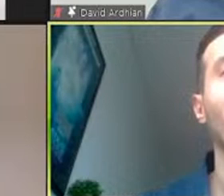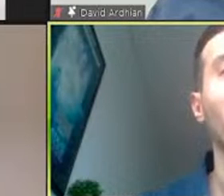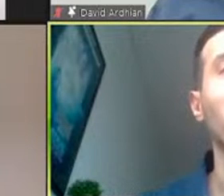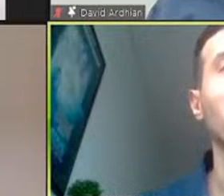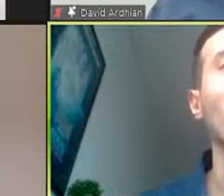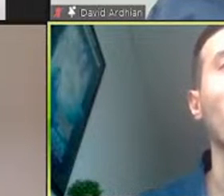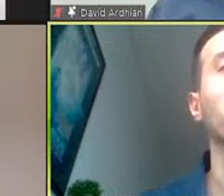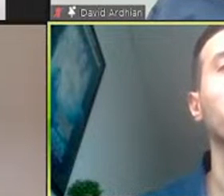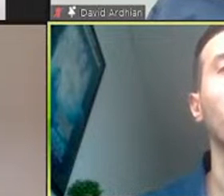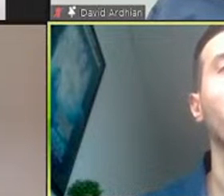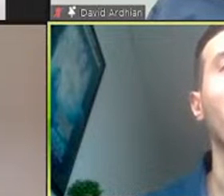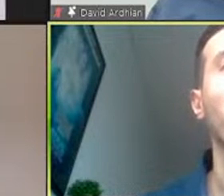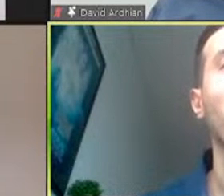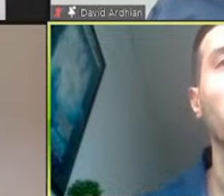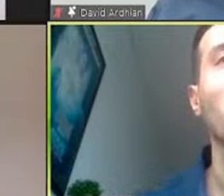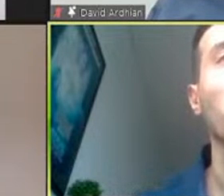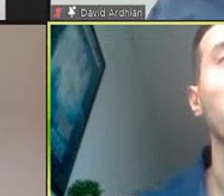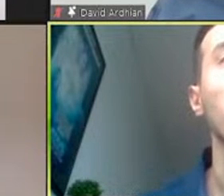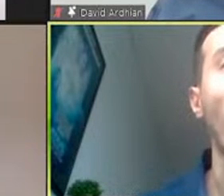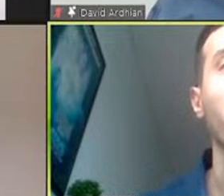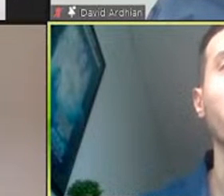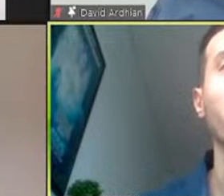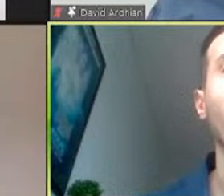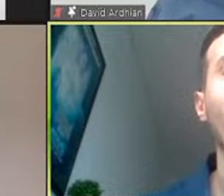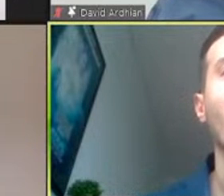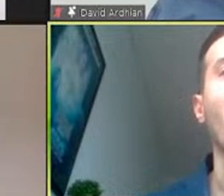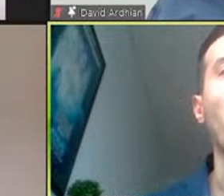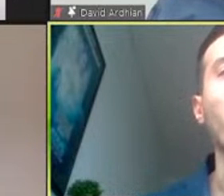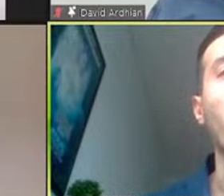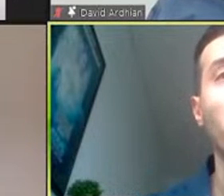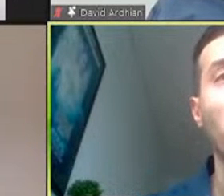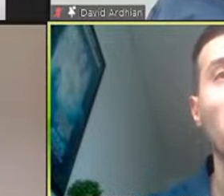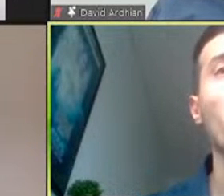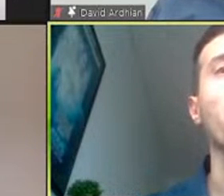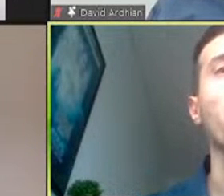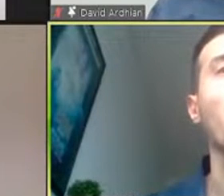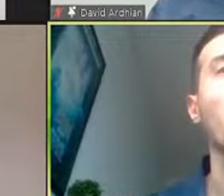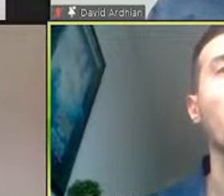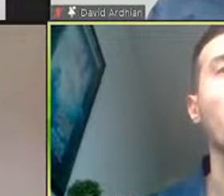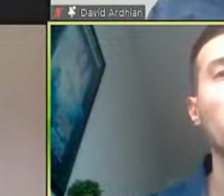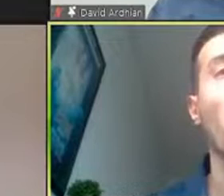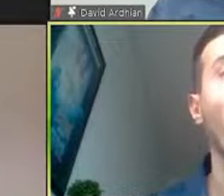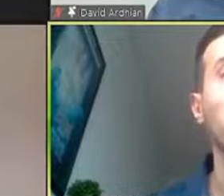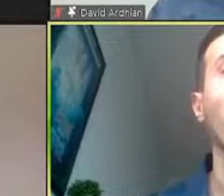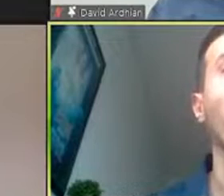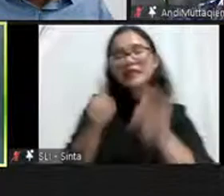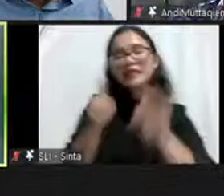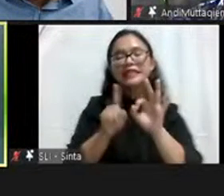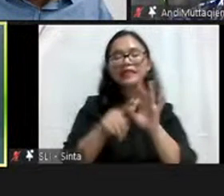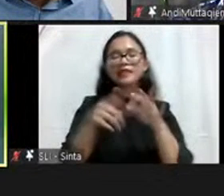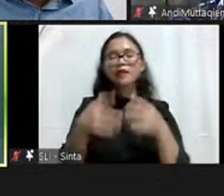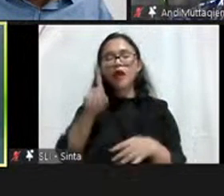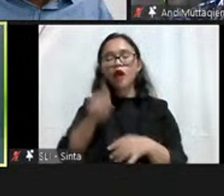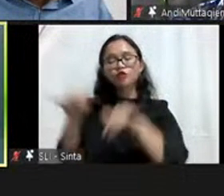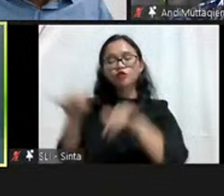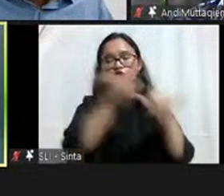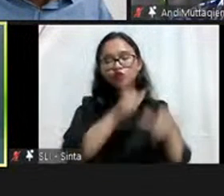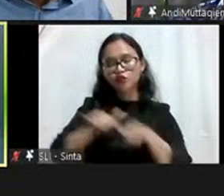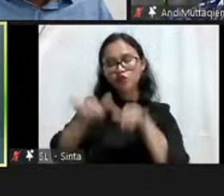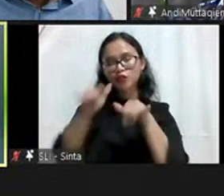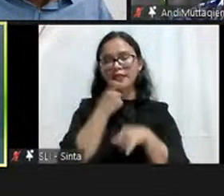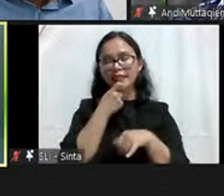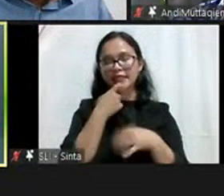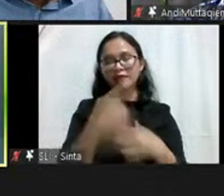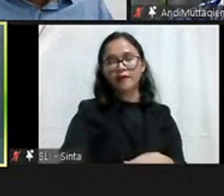dari sudut pandang masyarakat sipil Saya ingin menekankan pentingnya bersatu Terutama ketika bicara mengenai Rencana